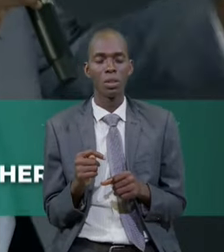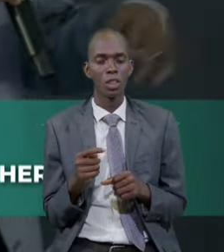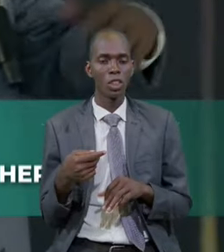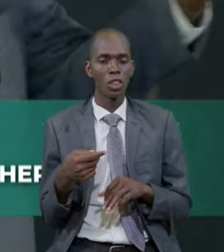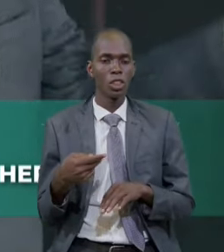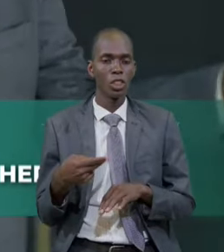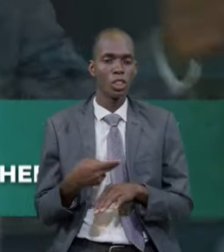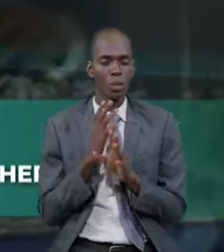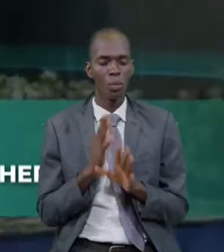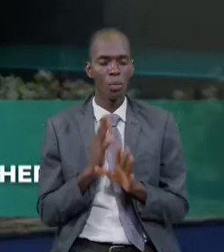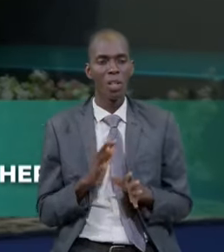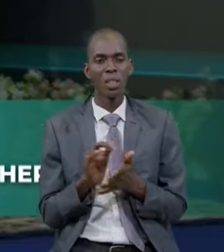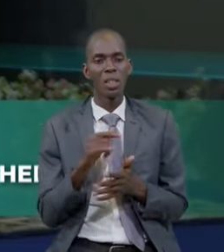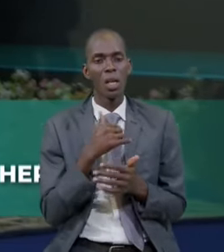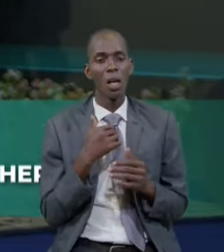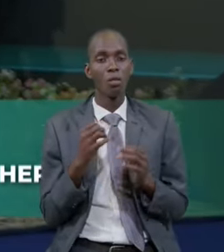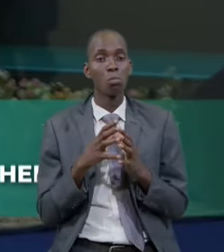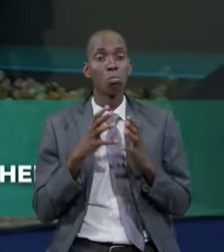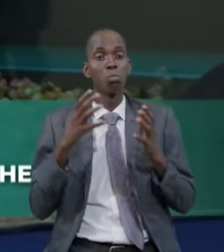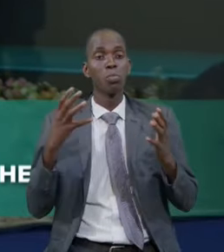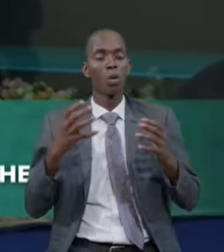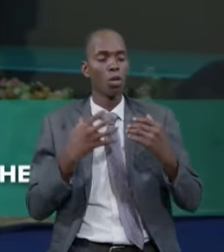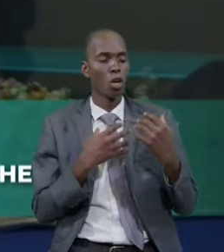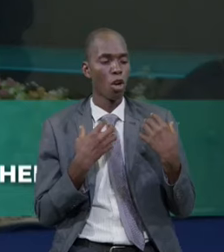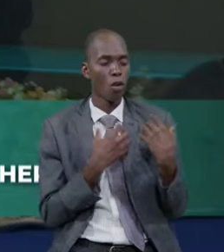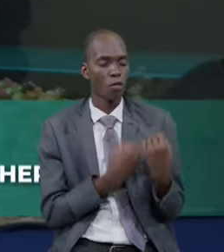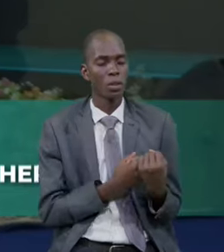Qu'elles ont tellement de confiance, elles ne courent pas par-ci, par-là.